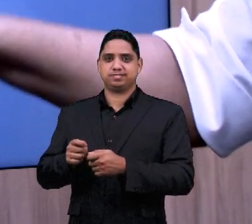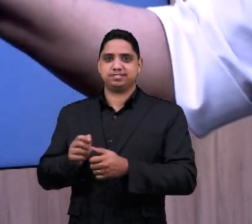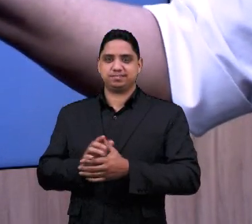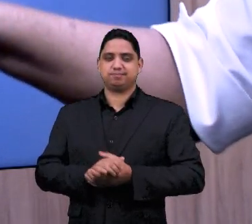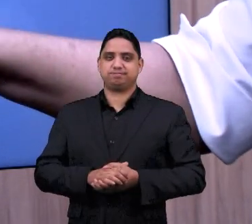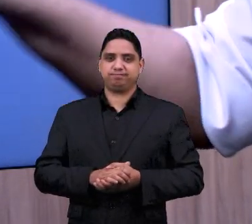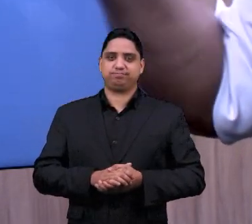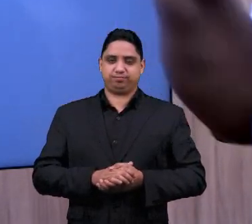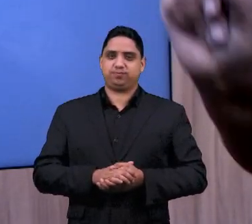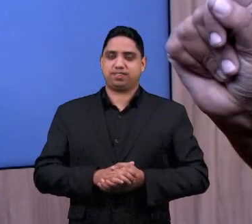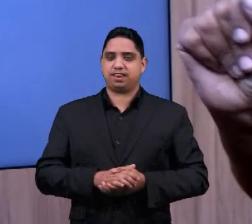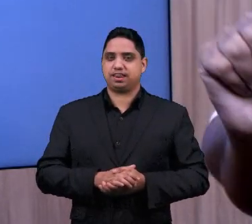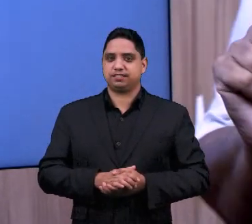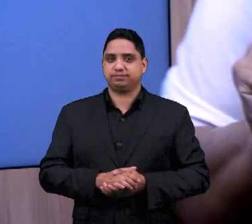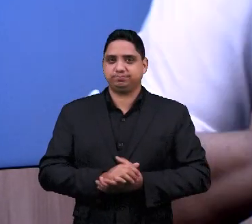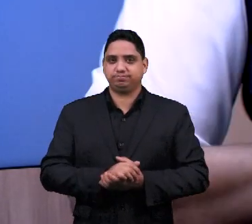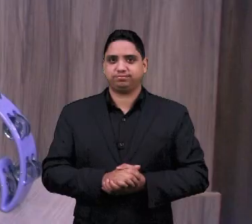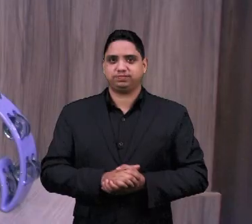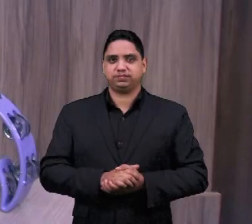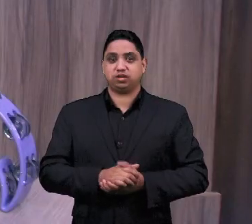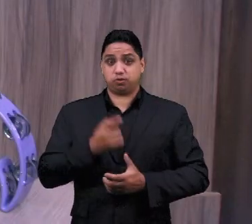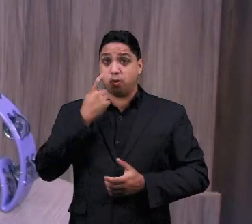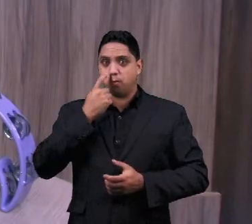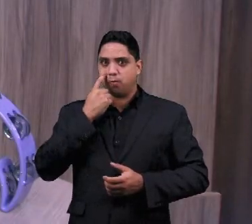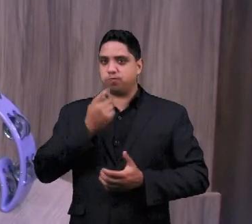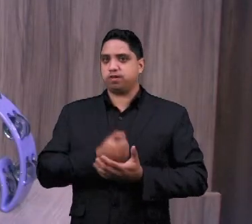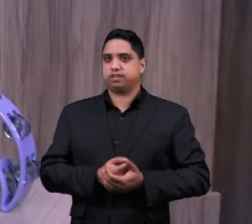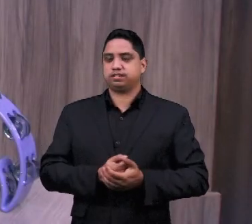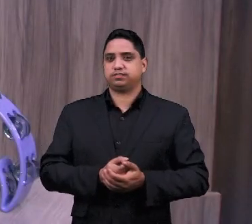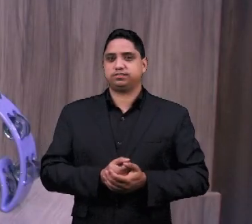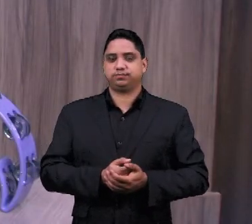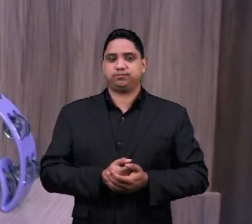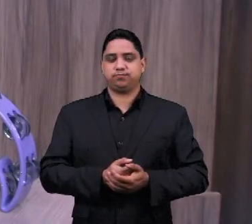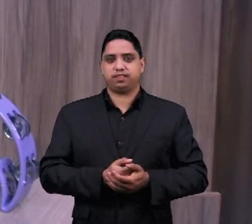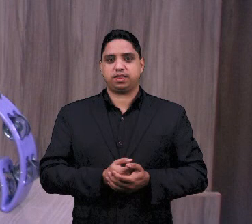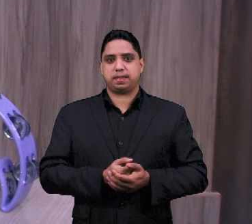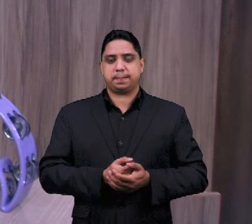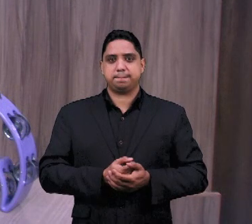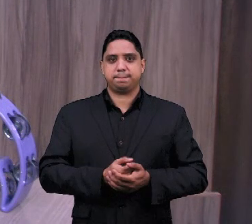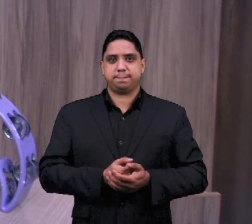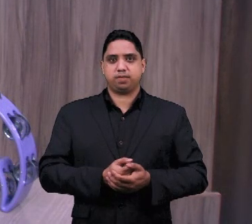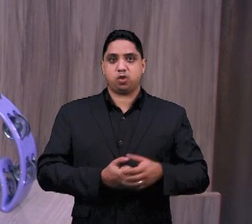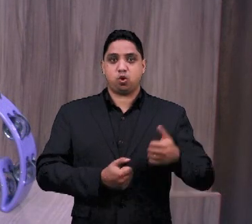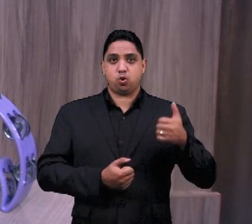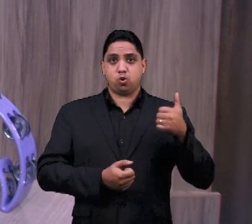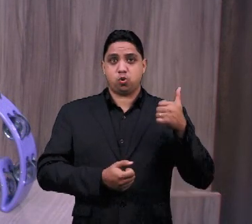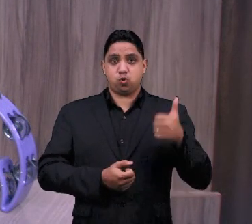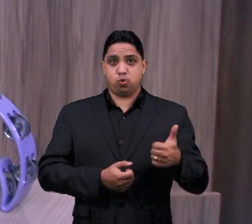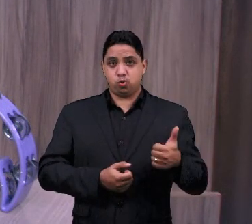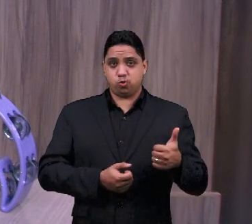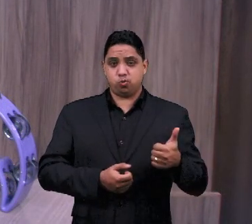temps, les claves vont jouer. De cette manière.